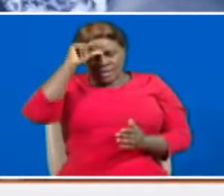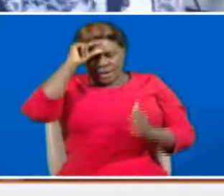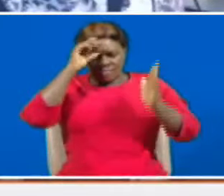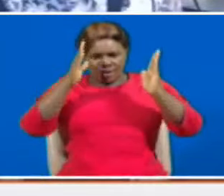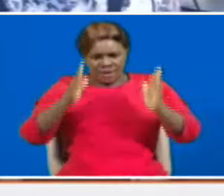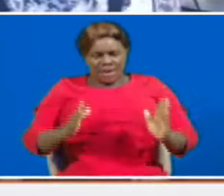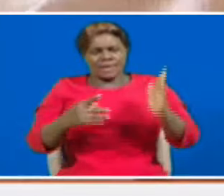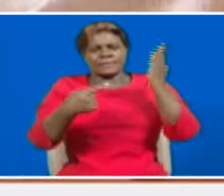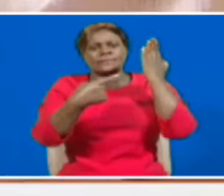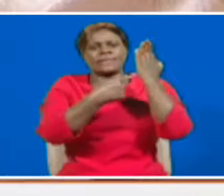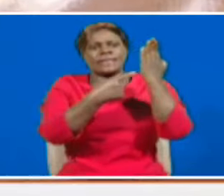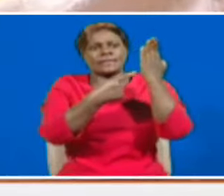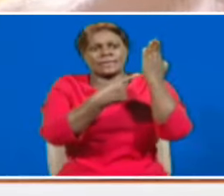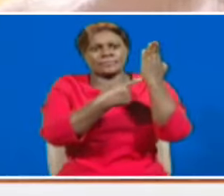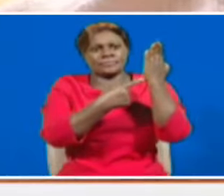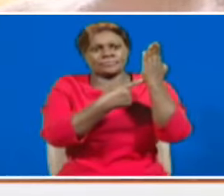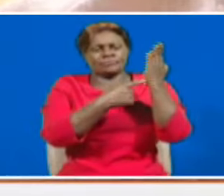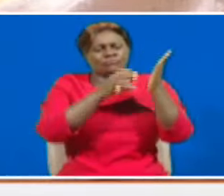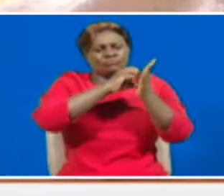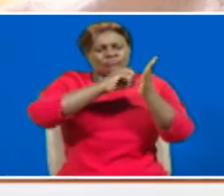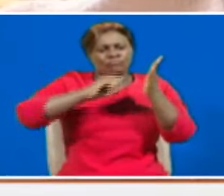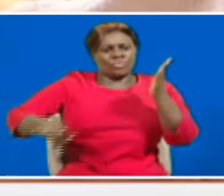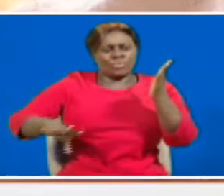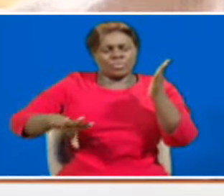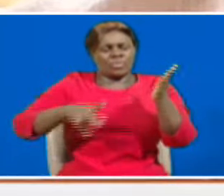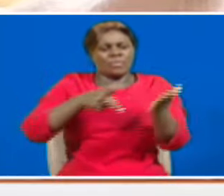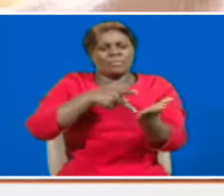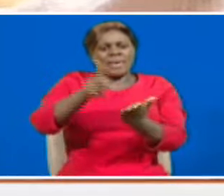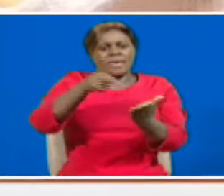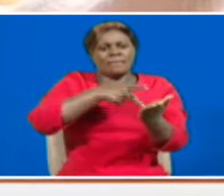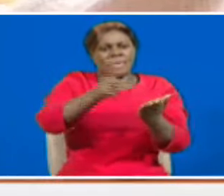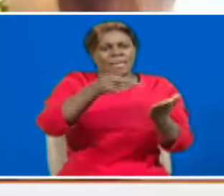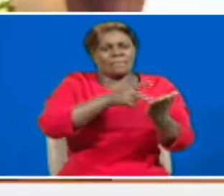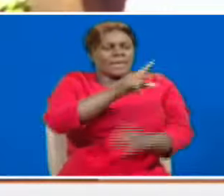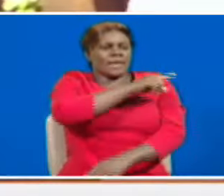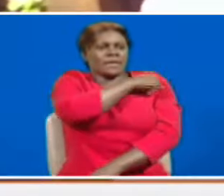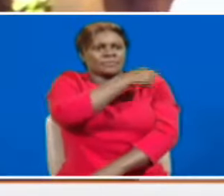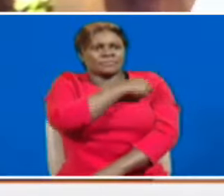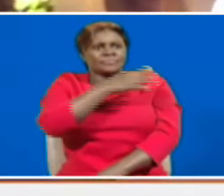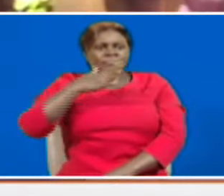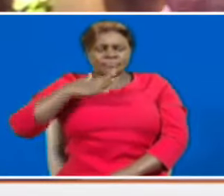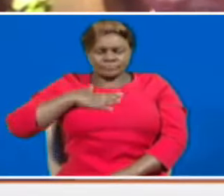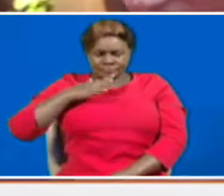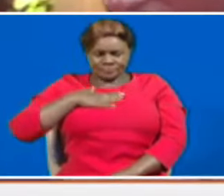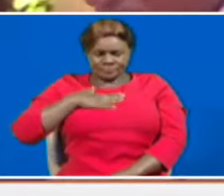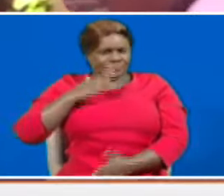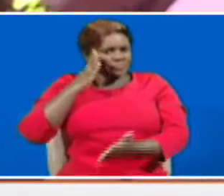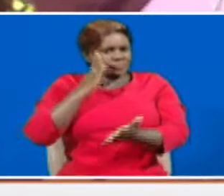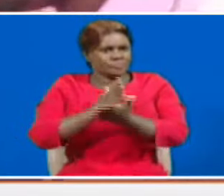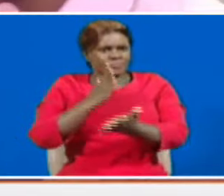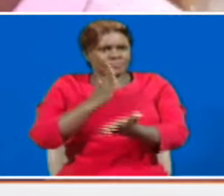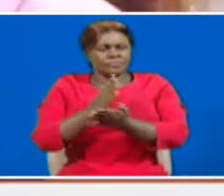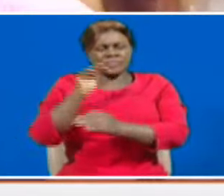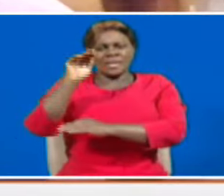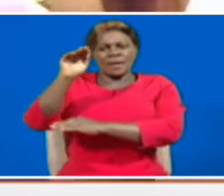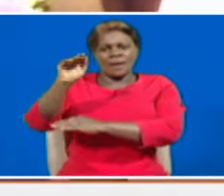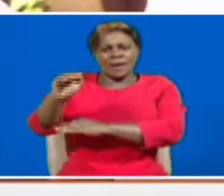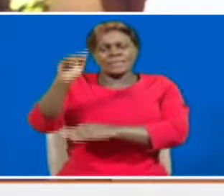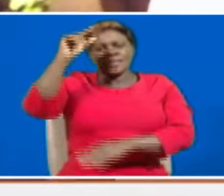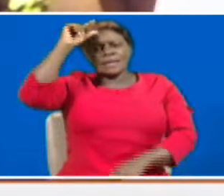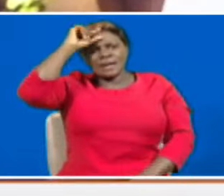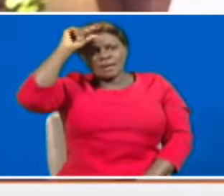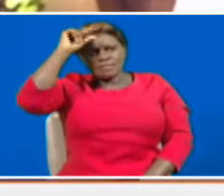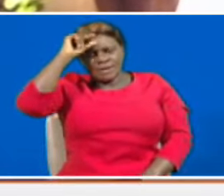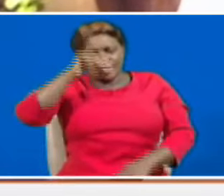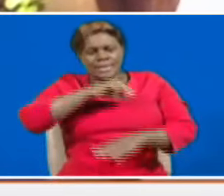Taita Taveta Andrew Mwadime amefutilia mbali deni la matibabu la wanafunzi hao. Mimi ningependa sana sana kuuliza serikali